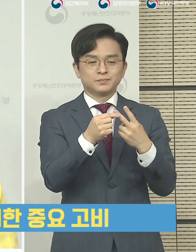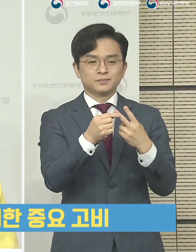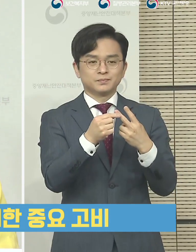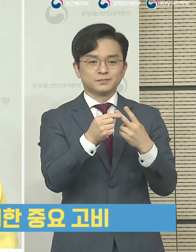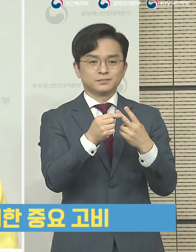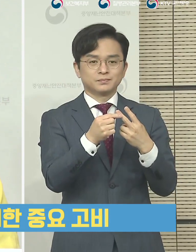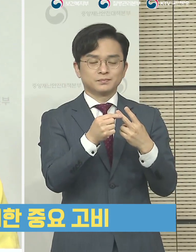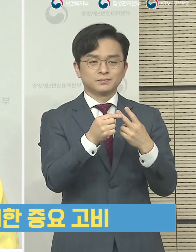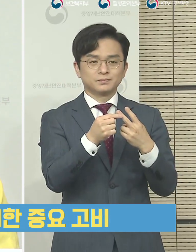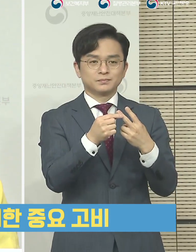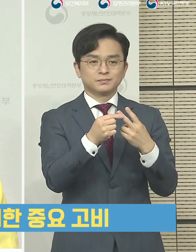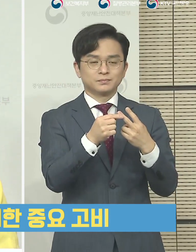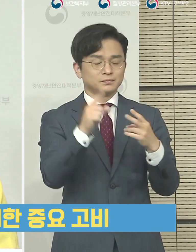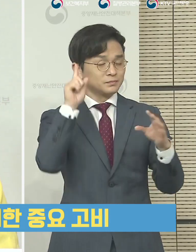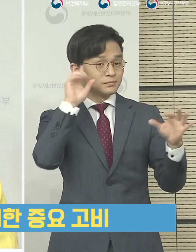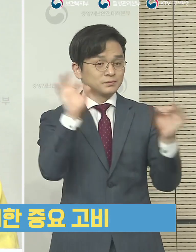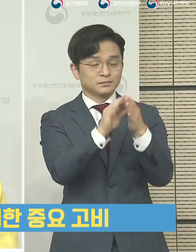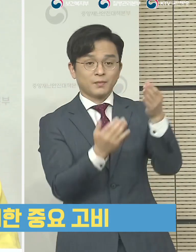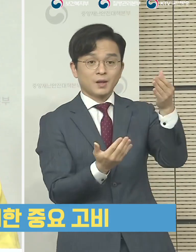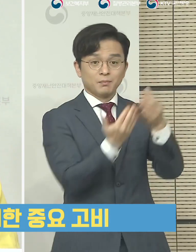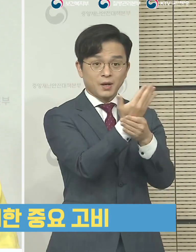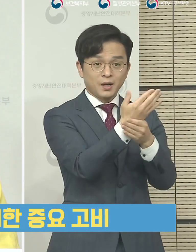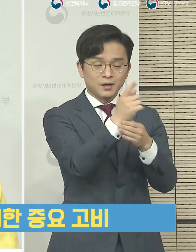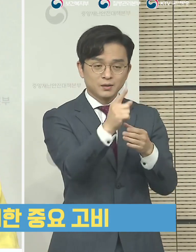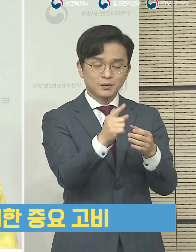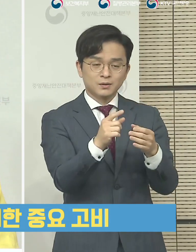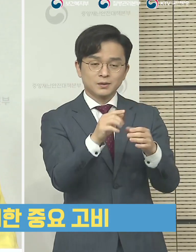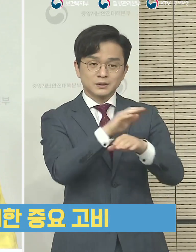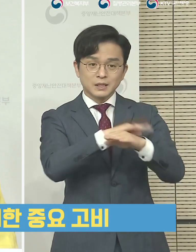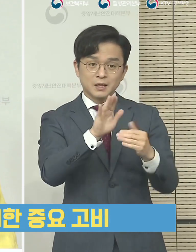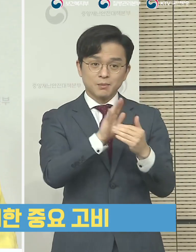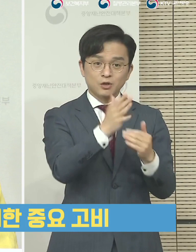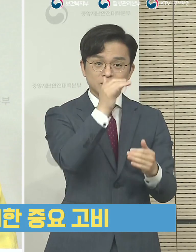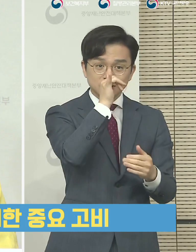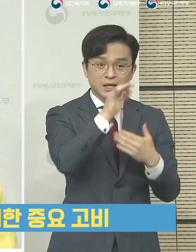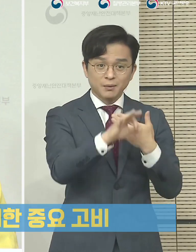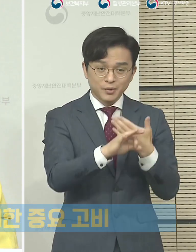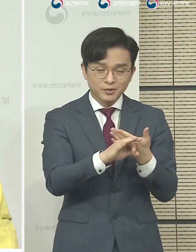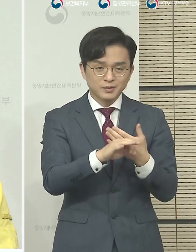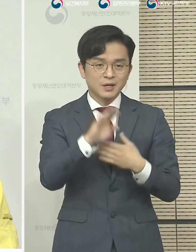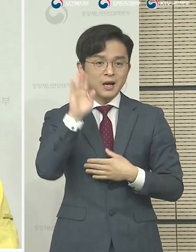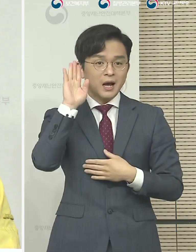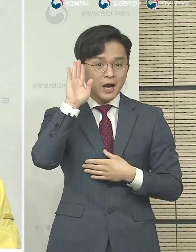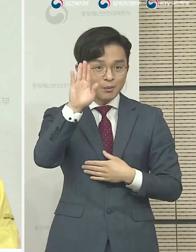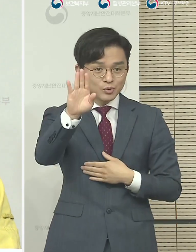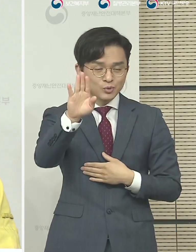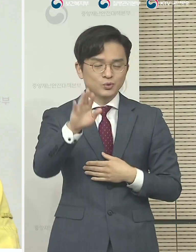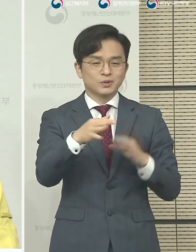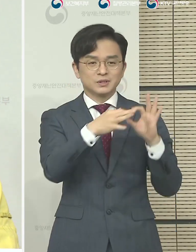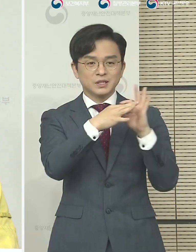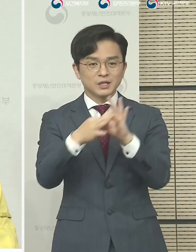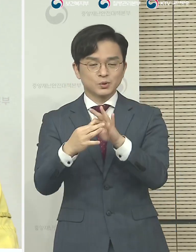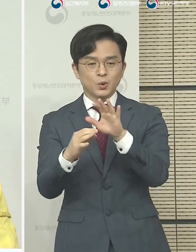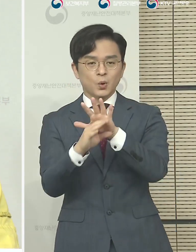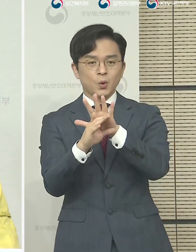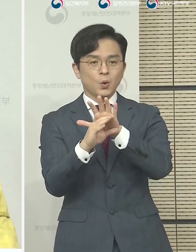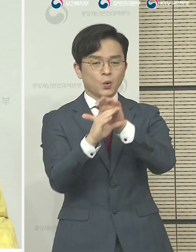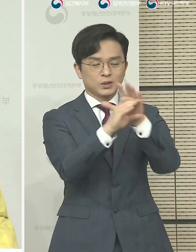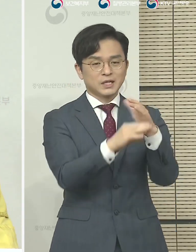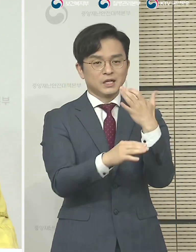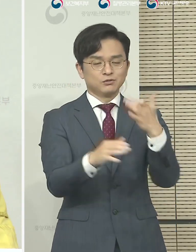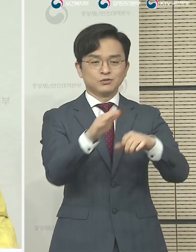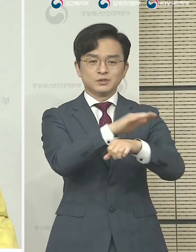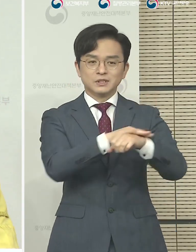미상의 코로나19 감염을 없앨 수 있다면 우리 사회는 상당 기간 안정적으로 코로나19를 통제할 수